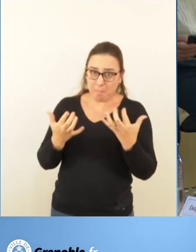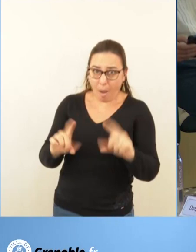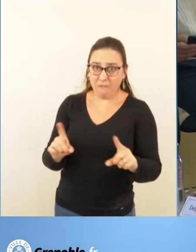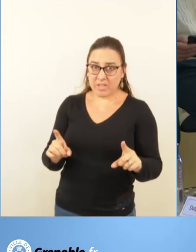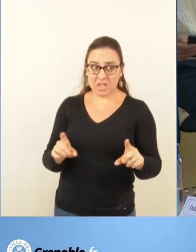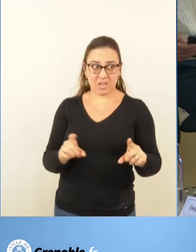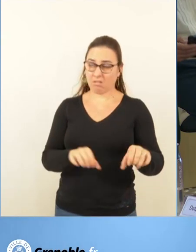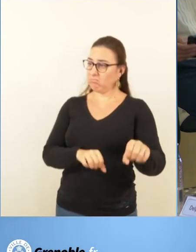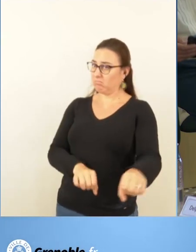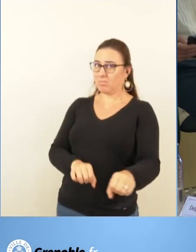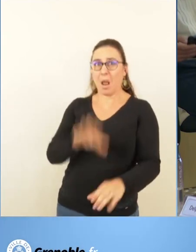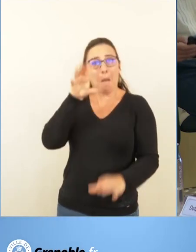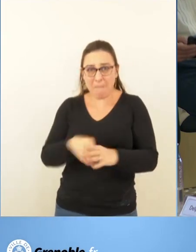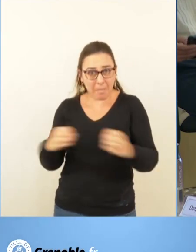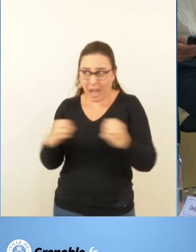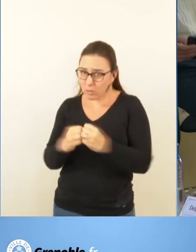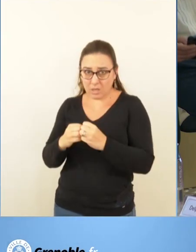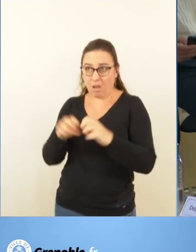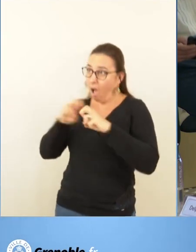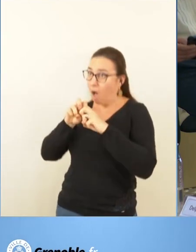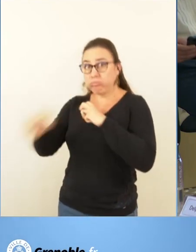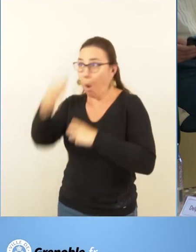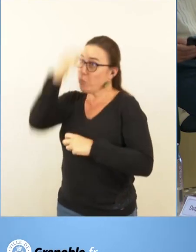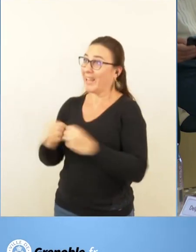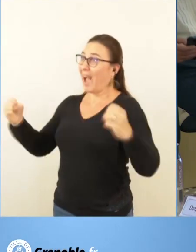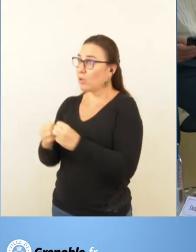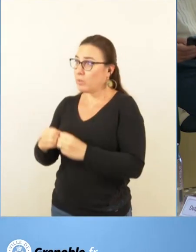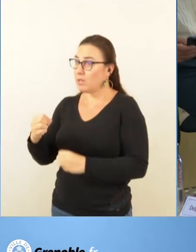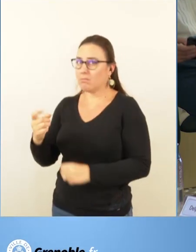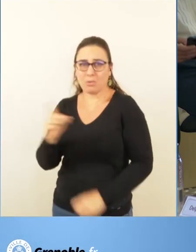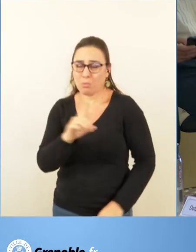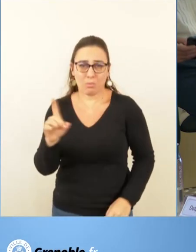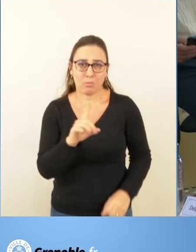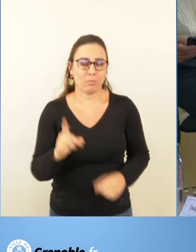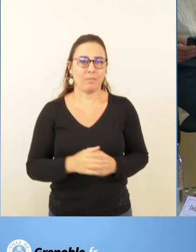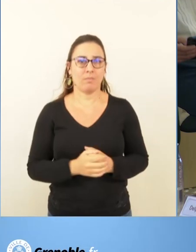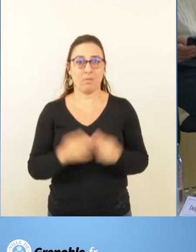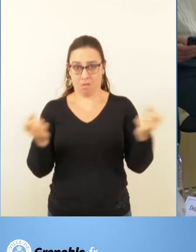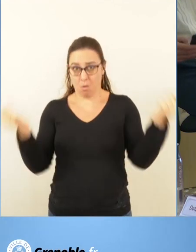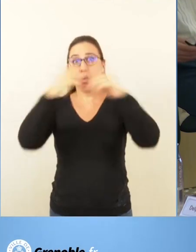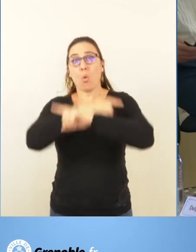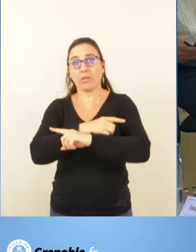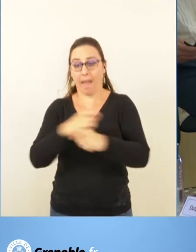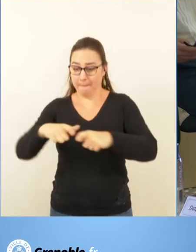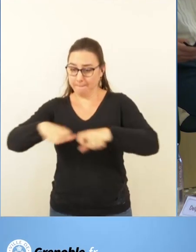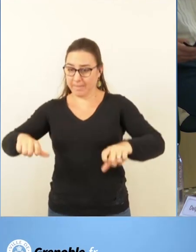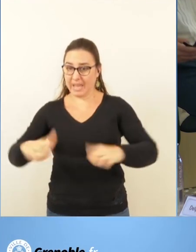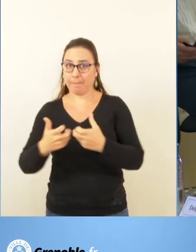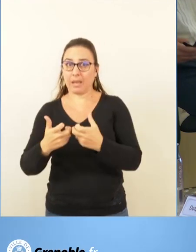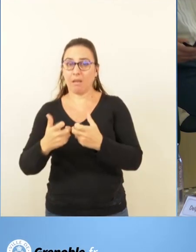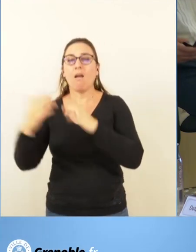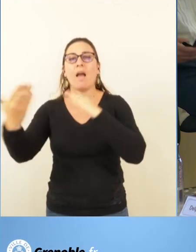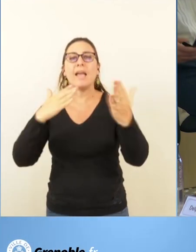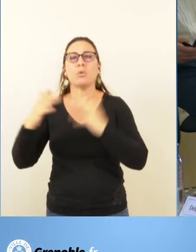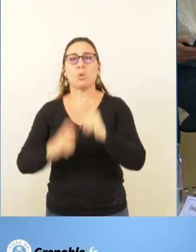même si c'est gratuit ne viendront pas en revanche vous augmentez le prix du billet pour les expos temporaires